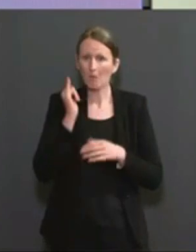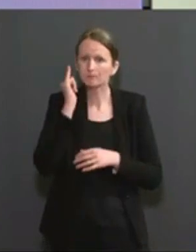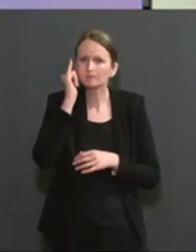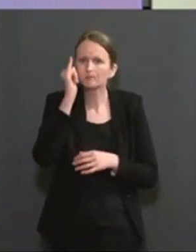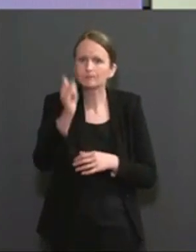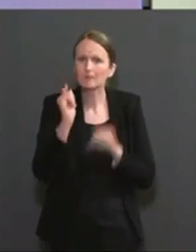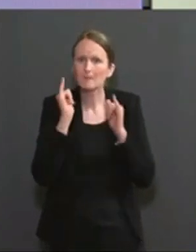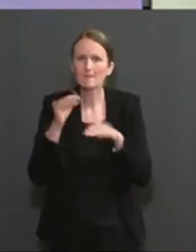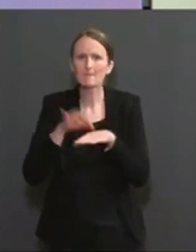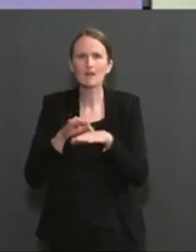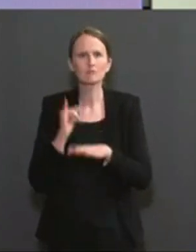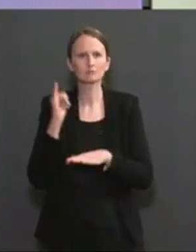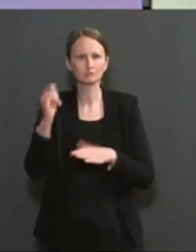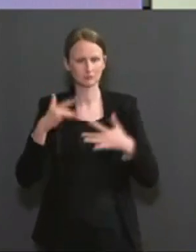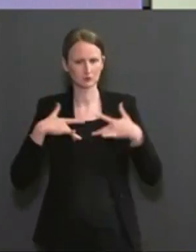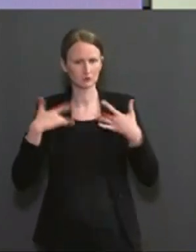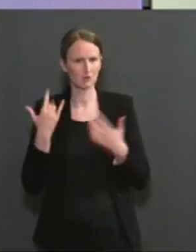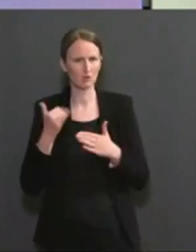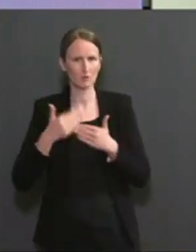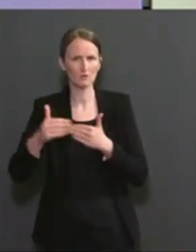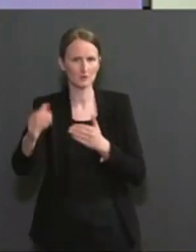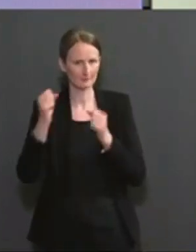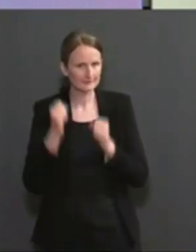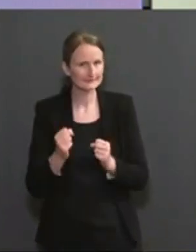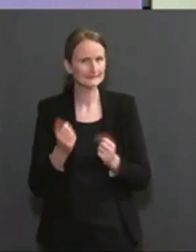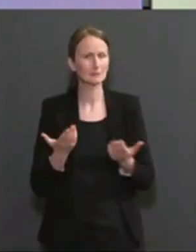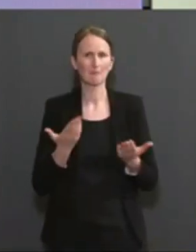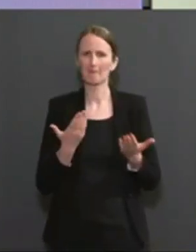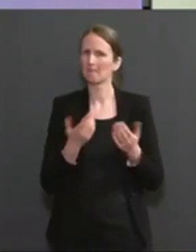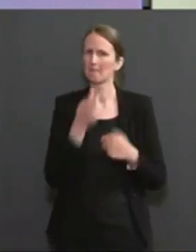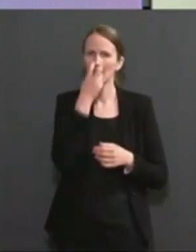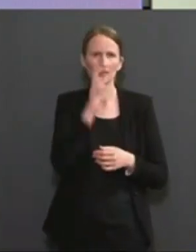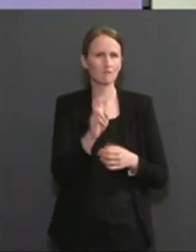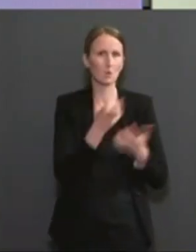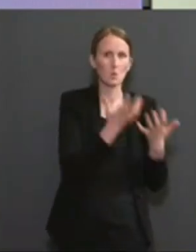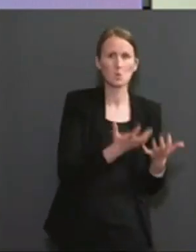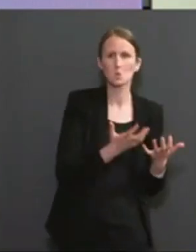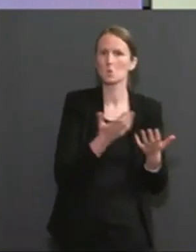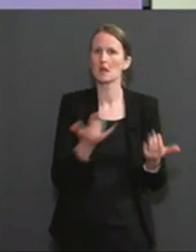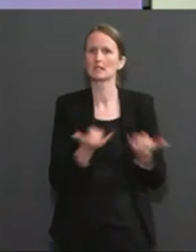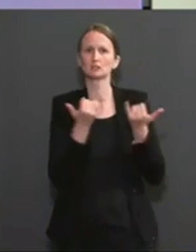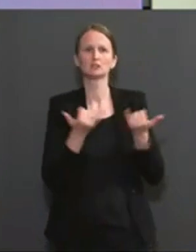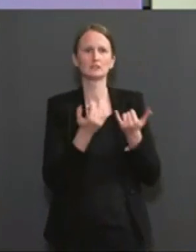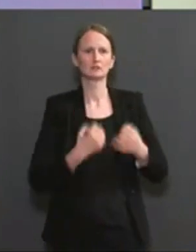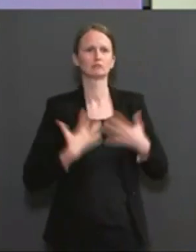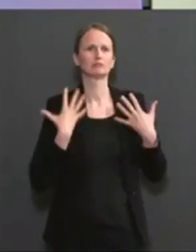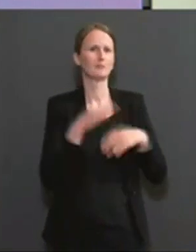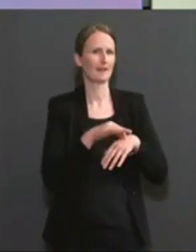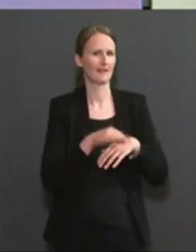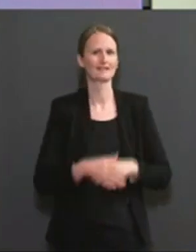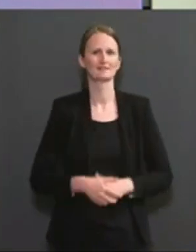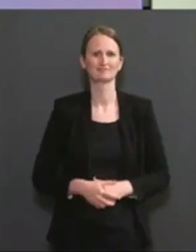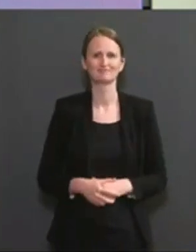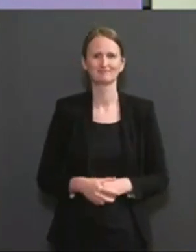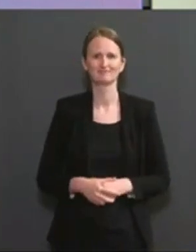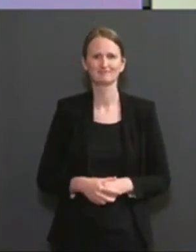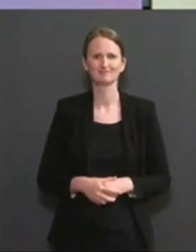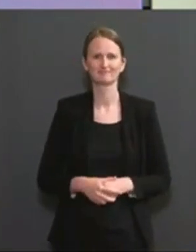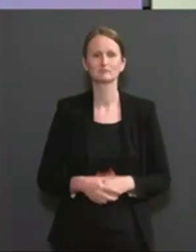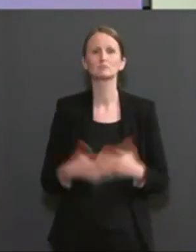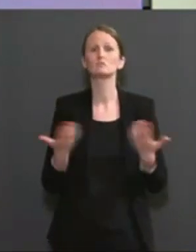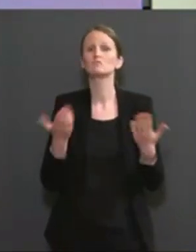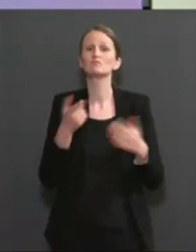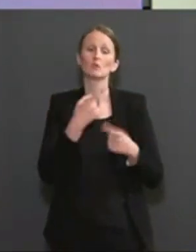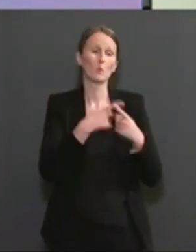prudent. Ce type de symptômes se retrouve aussi après d'autres infections grippales. On peut avoir ça après une hépatite A, après une